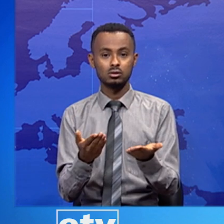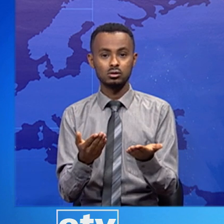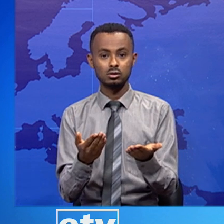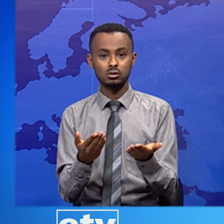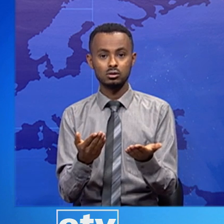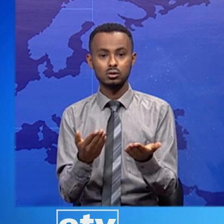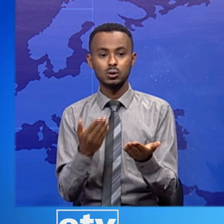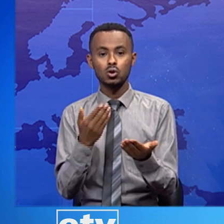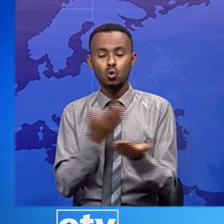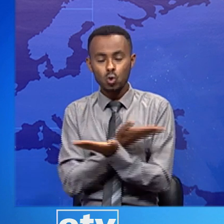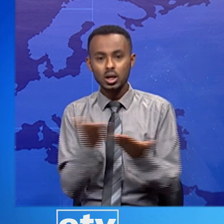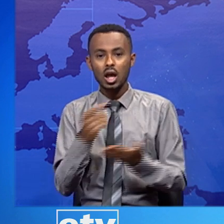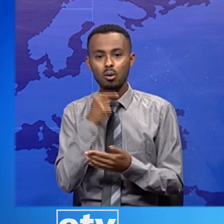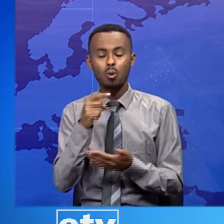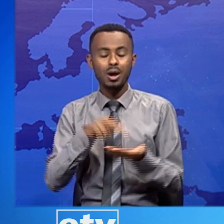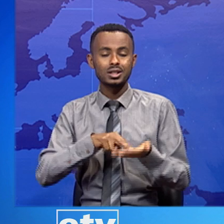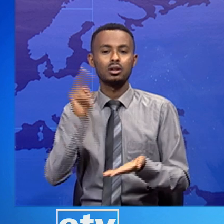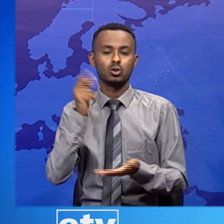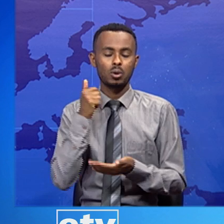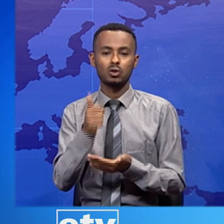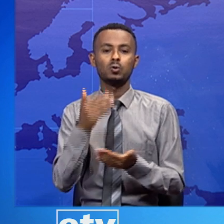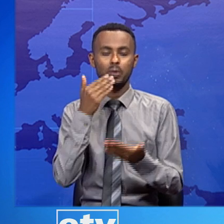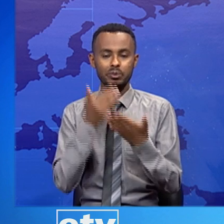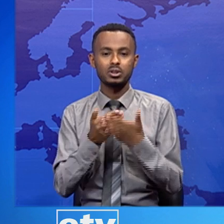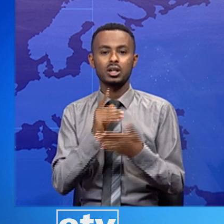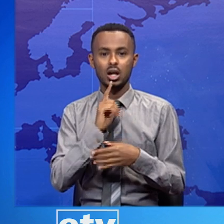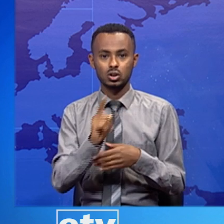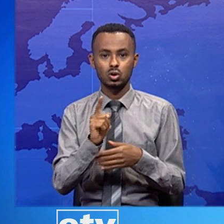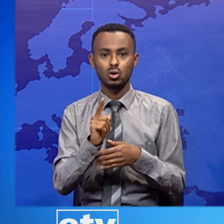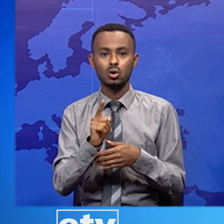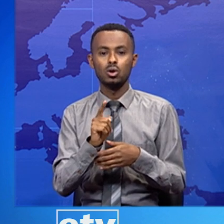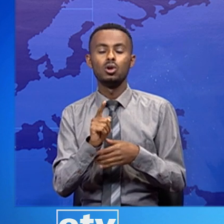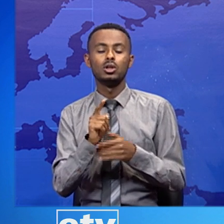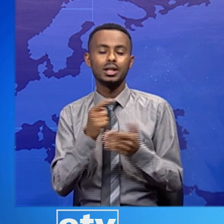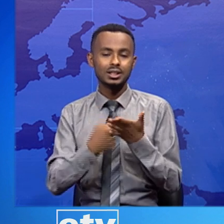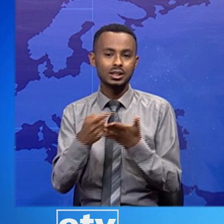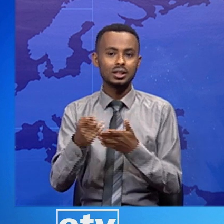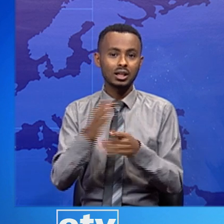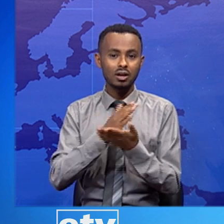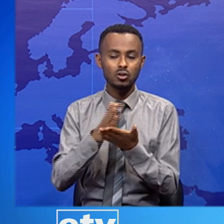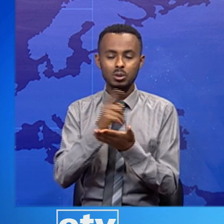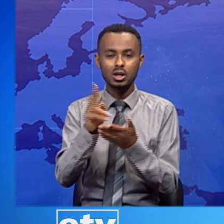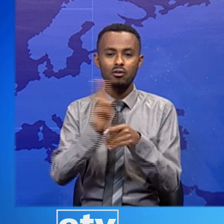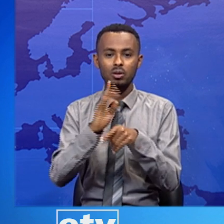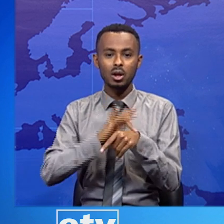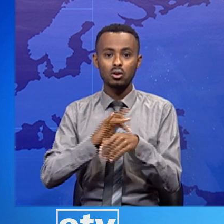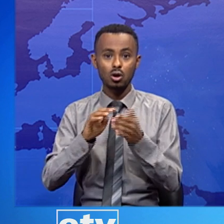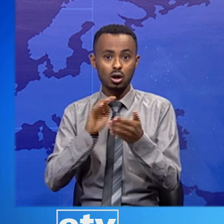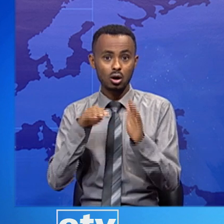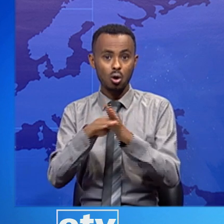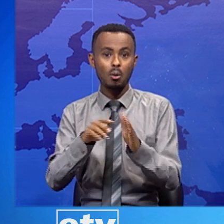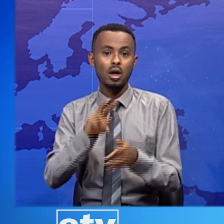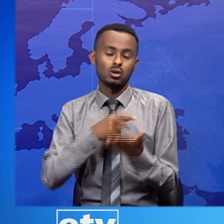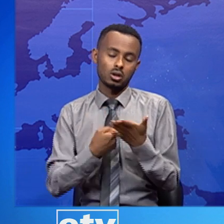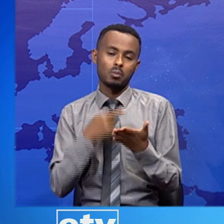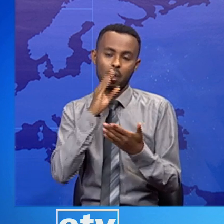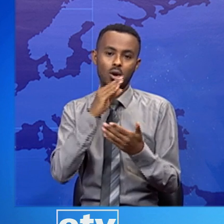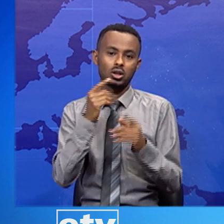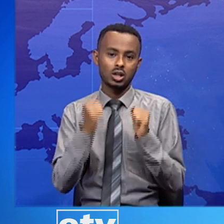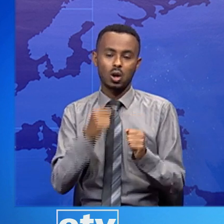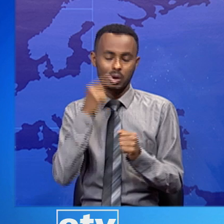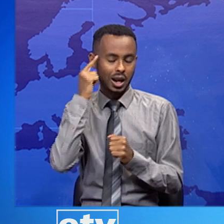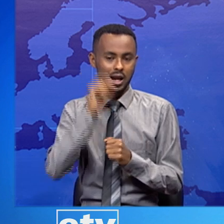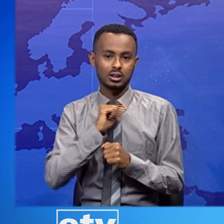የቀረቡት ጉዳይ ብለው ማንሳታቸው በራሱ የሚያስመሰግናቸው ነው። እነዚህ ካራክተሮች በዛ ፊልም ላይ ተወክለው ባይነሱ እኔም